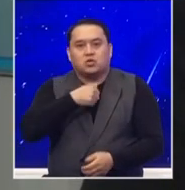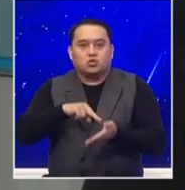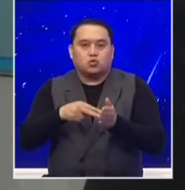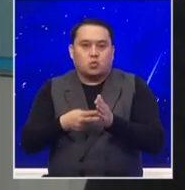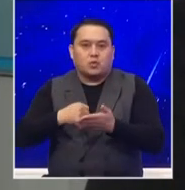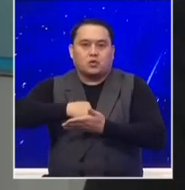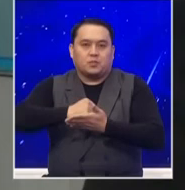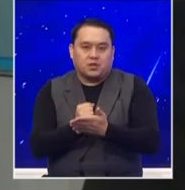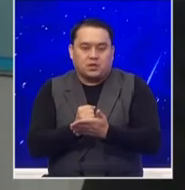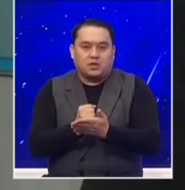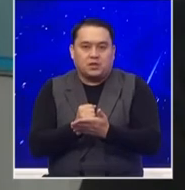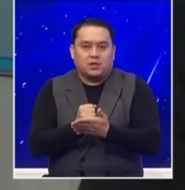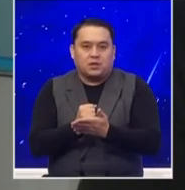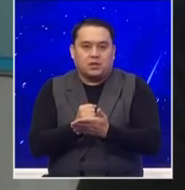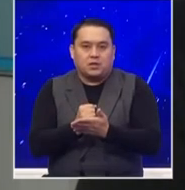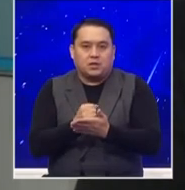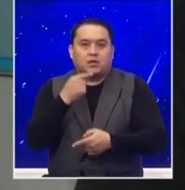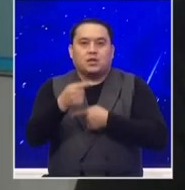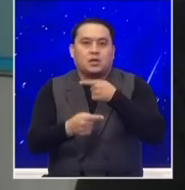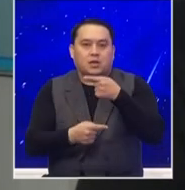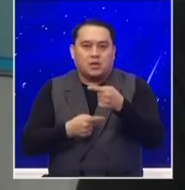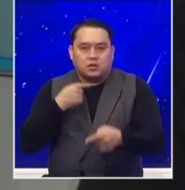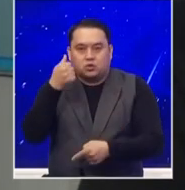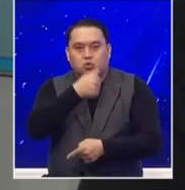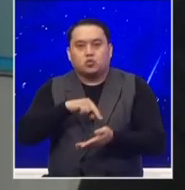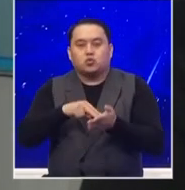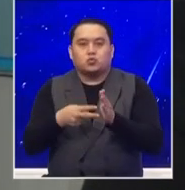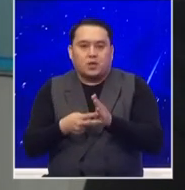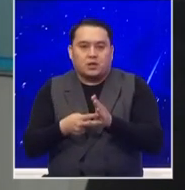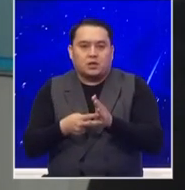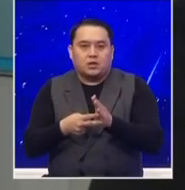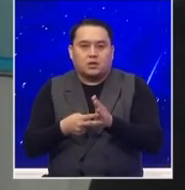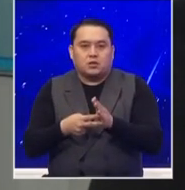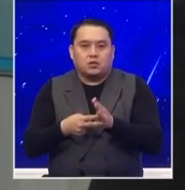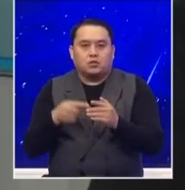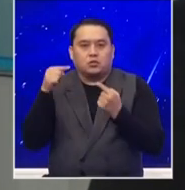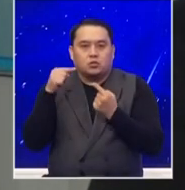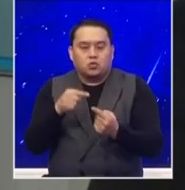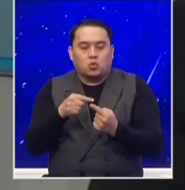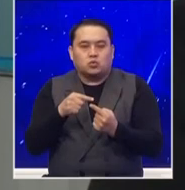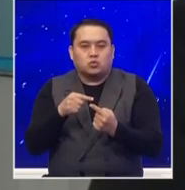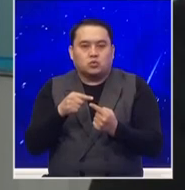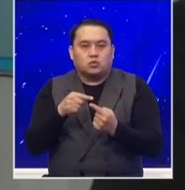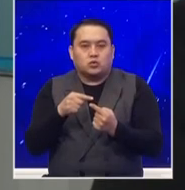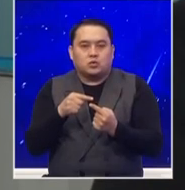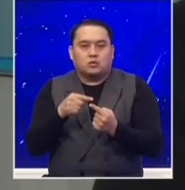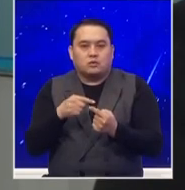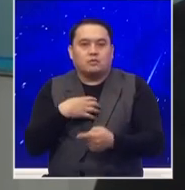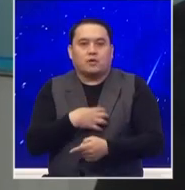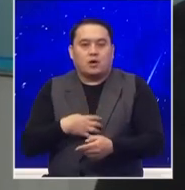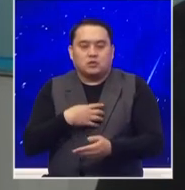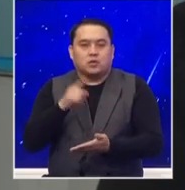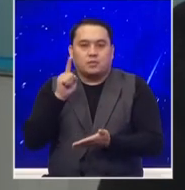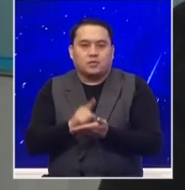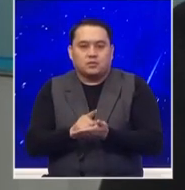жоспар бекітілді. Және ендігі кезекте осы жоспардың нақты қадағалауы негізгі